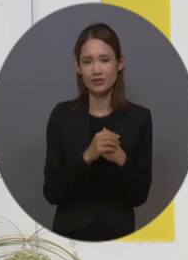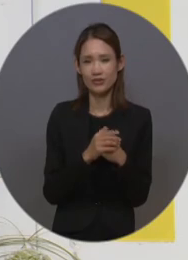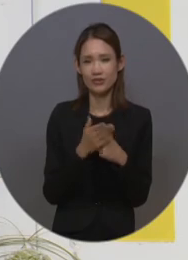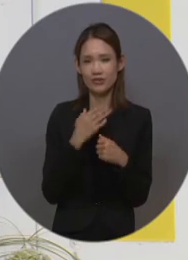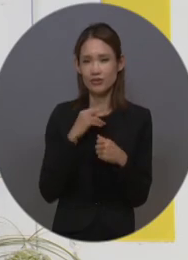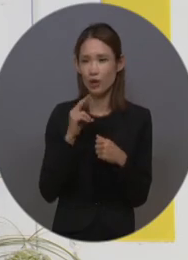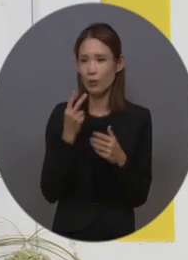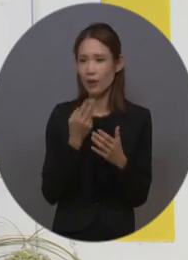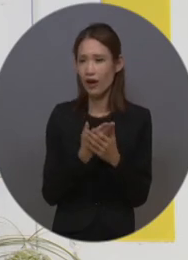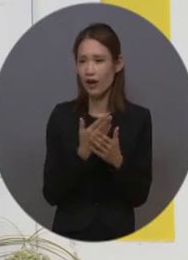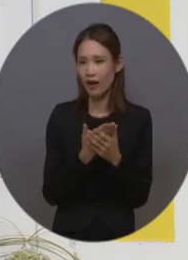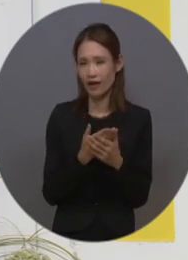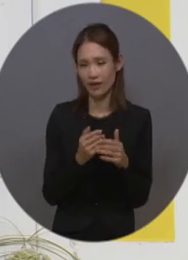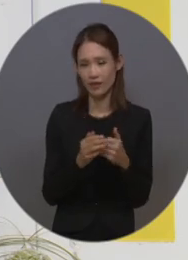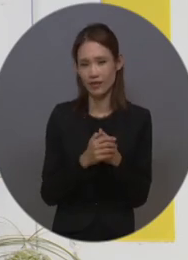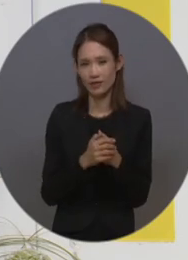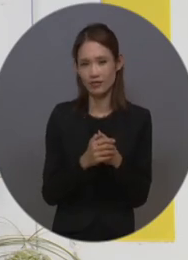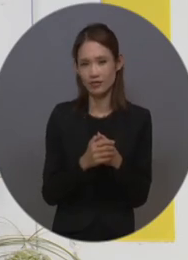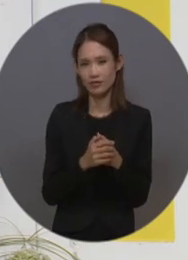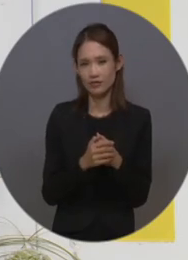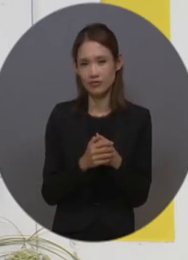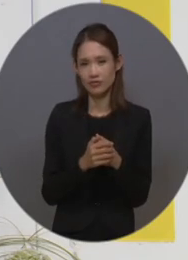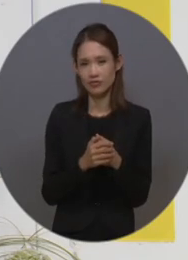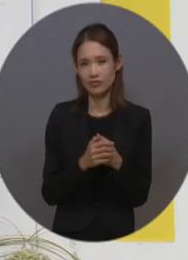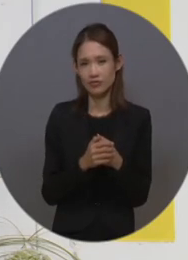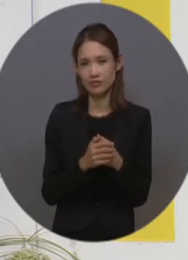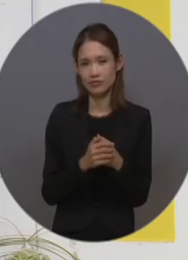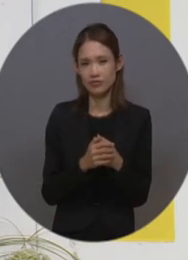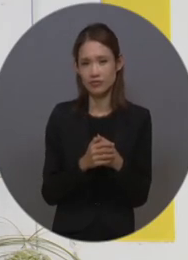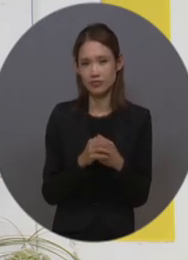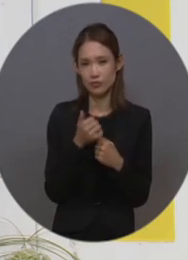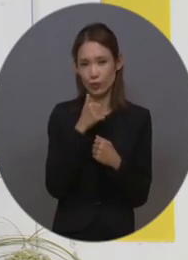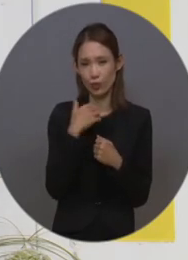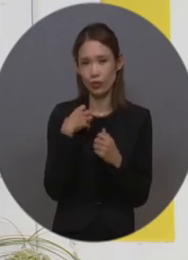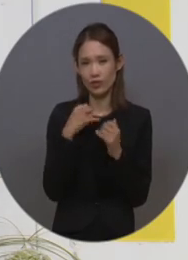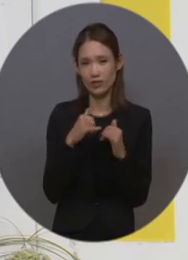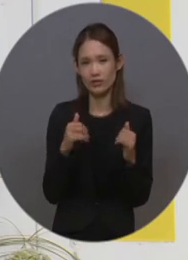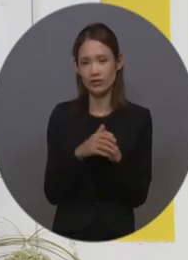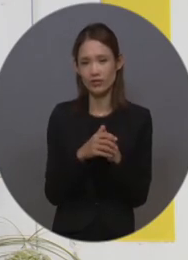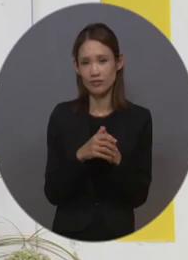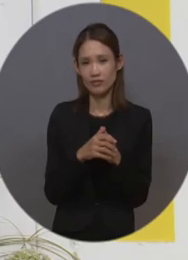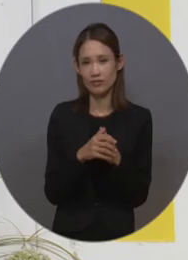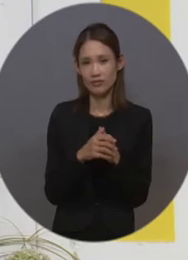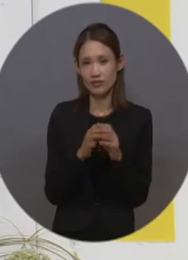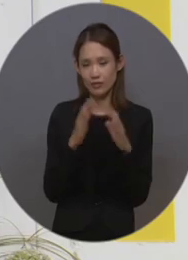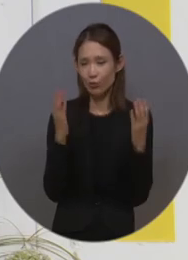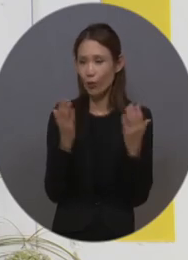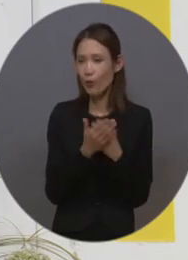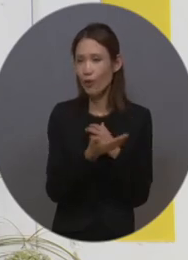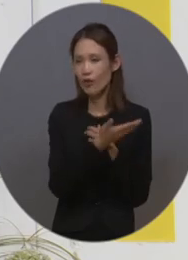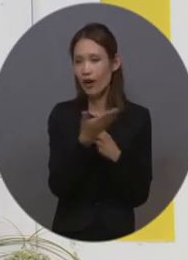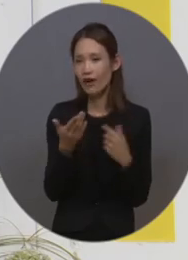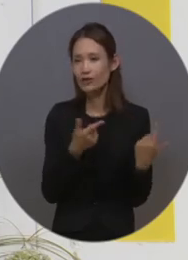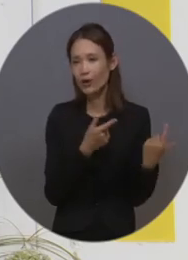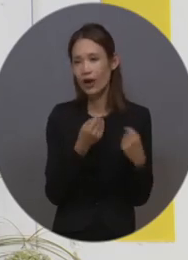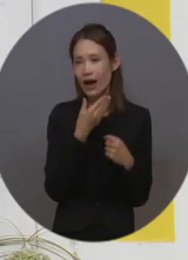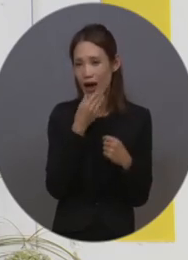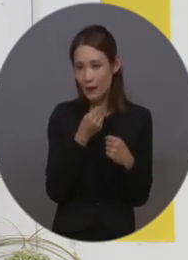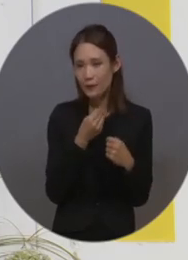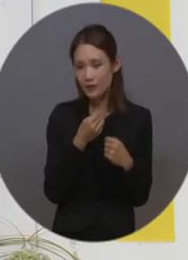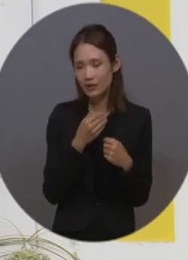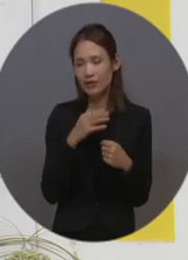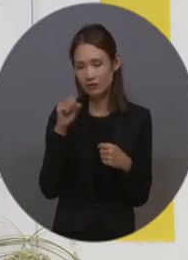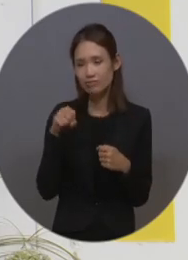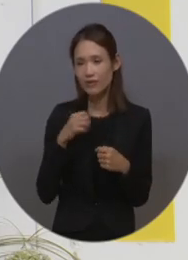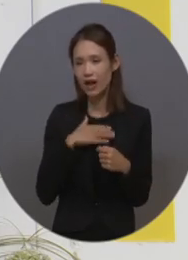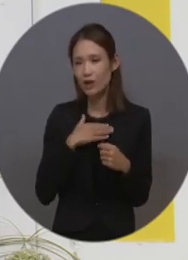좀 바꿔줄래? 저한테 바꿔달라는 거예요. 네. 그래서 내가 아, 제가 이걸 미팅을 주선한 사람이 아, 이게 모두를 행복하게 해줘야 되니까 네. 아, 그래,